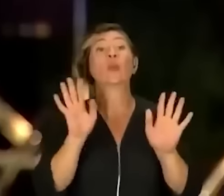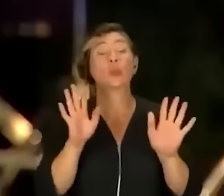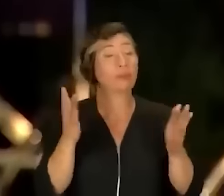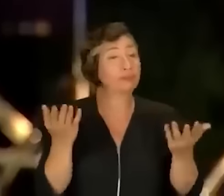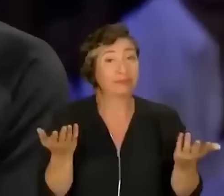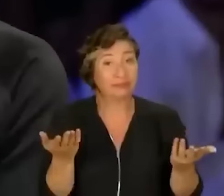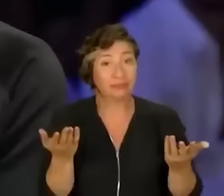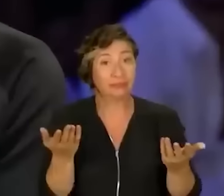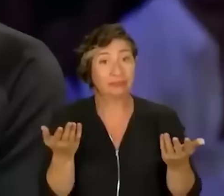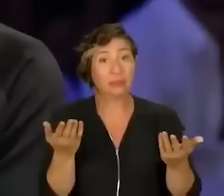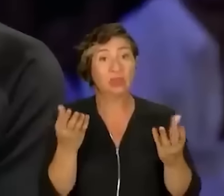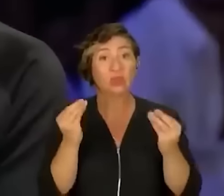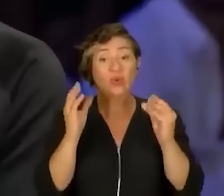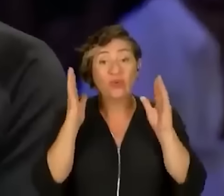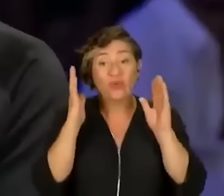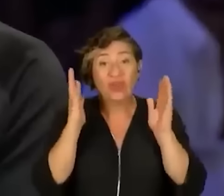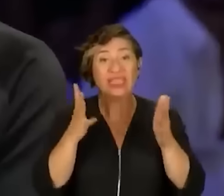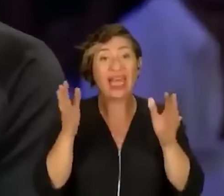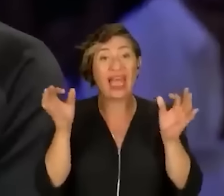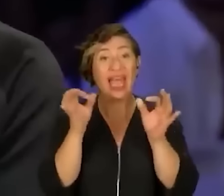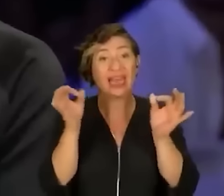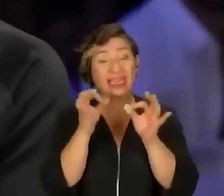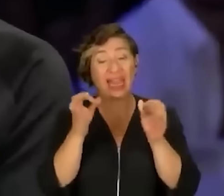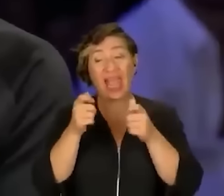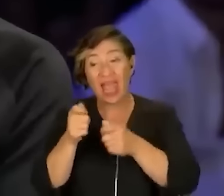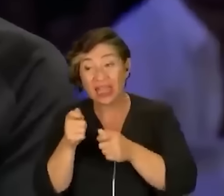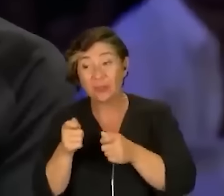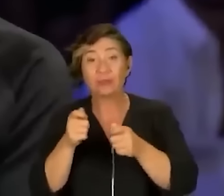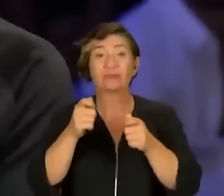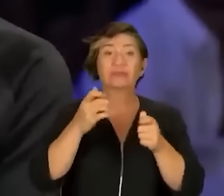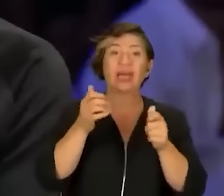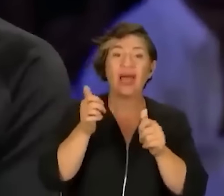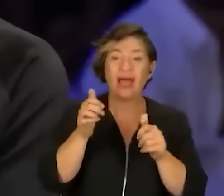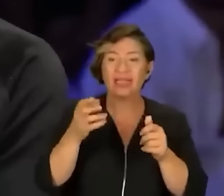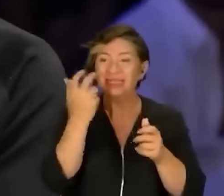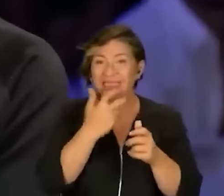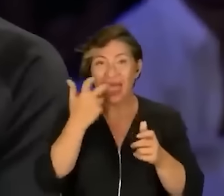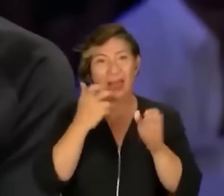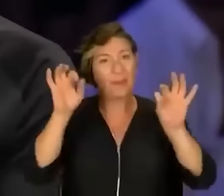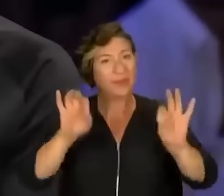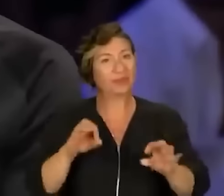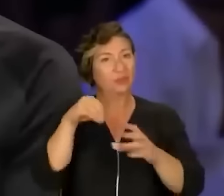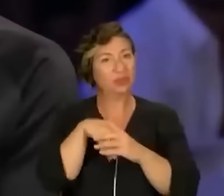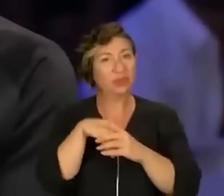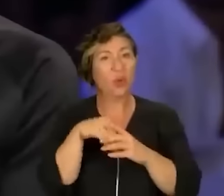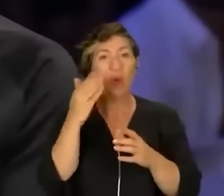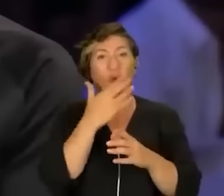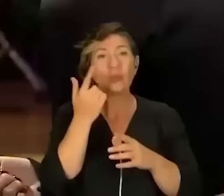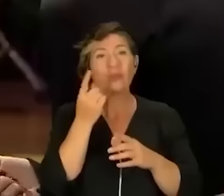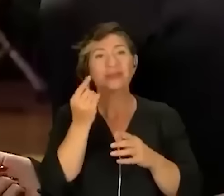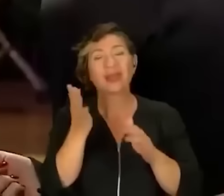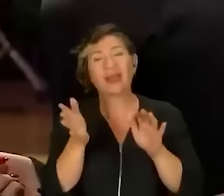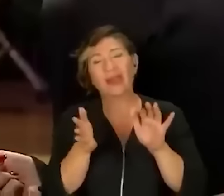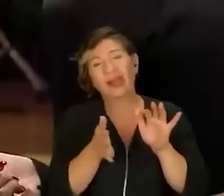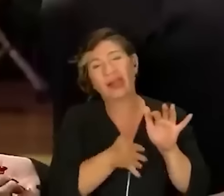Çünkü çok fazla erken, yani hem eğitim hem de aynı zamanda alaylı olarak sahnelere çıktığım için okul böyle birazcık